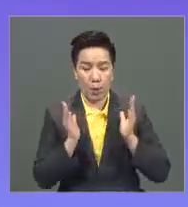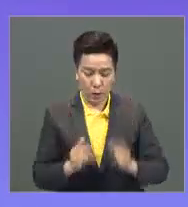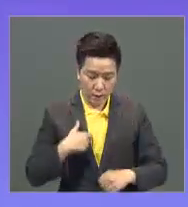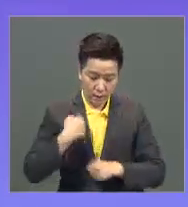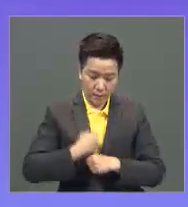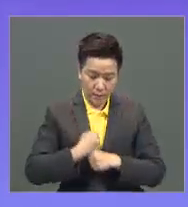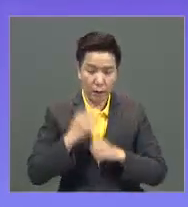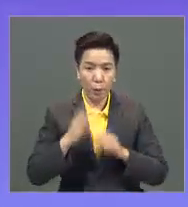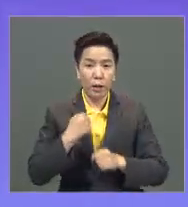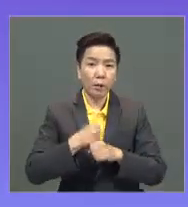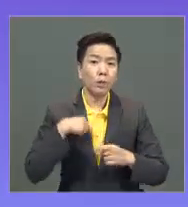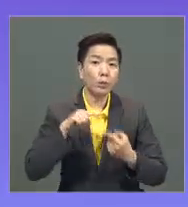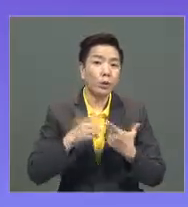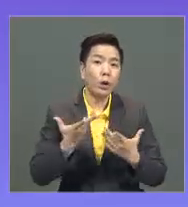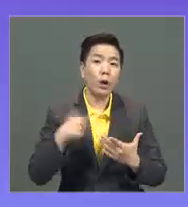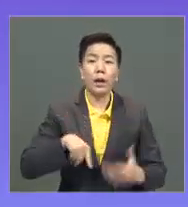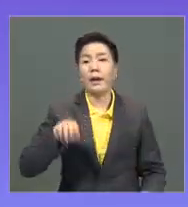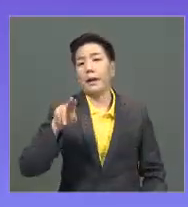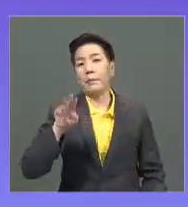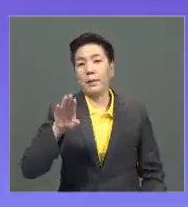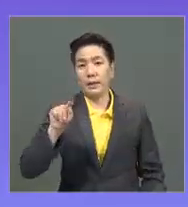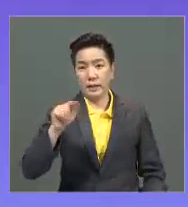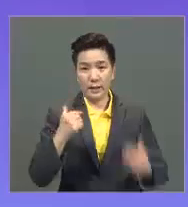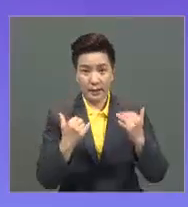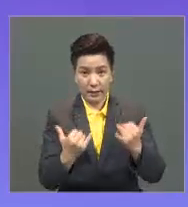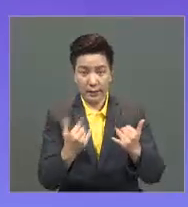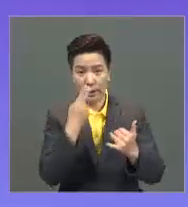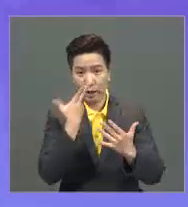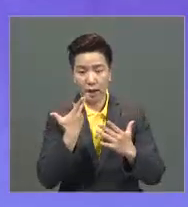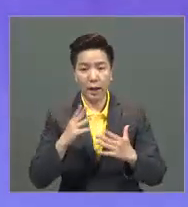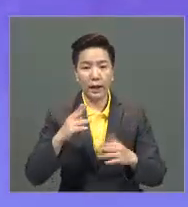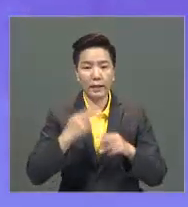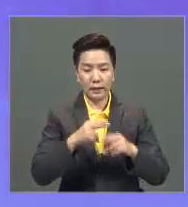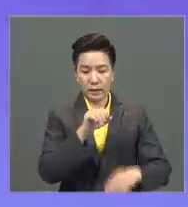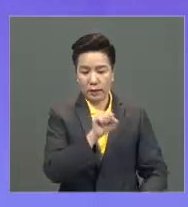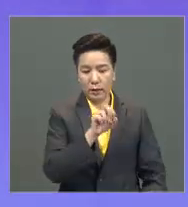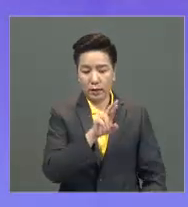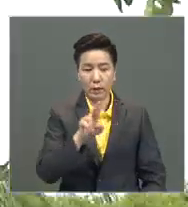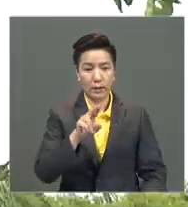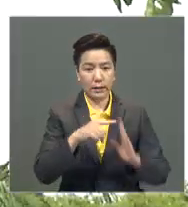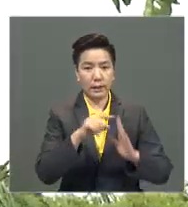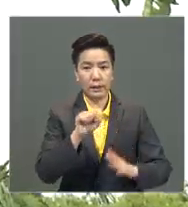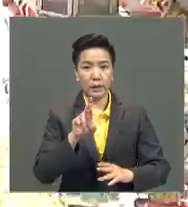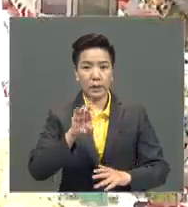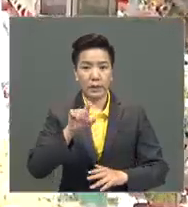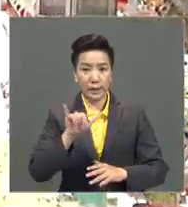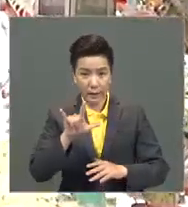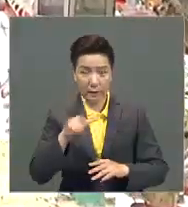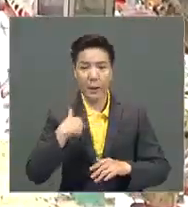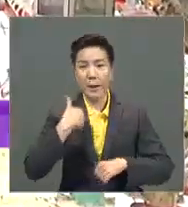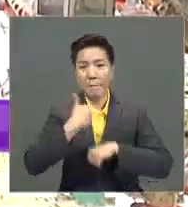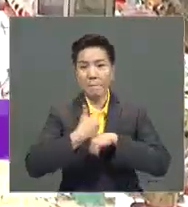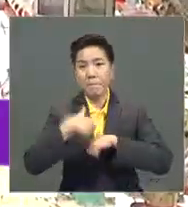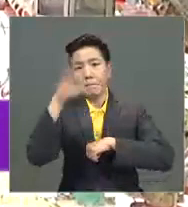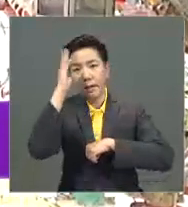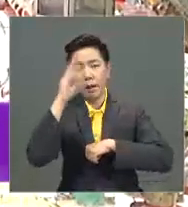ลากรและก็เจ้าหน้าที่ของสถานีโทรทัศน์ NBT ด้วยนะคะโดยทางพลโทสรรเสริญแก้วกำเนิดอธิบดีกรมประชาสัมพันธ์พร้อมด้วยร